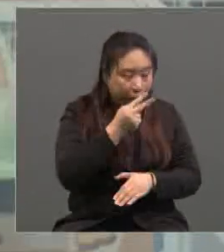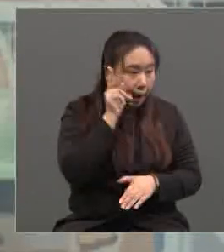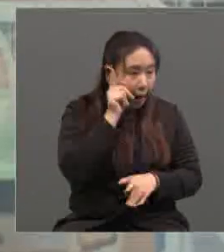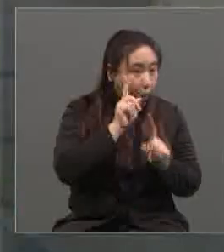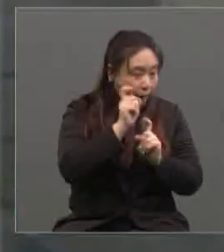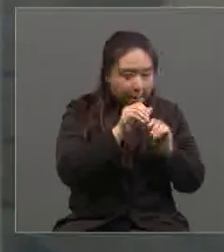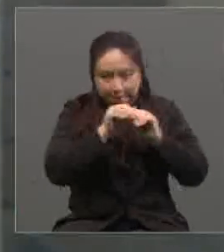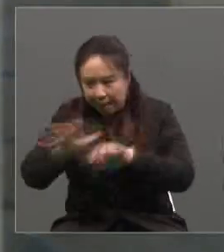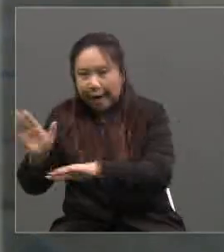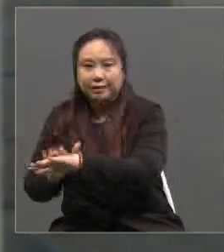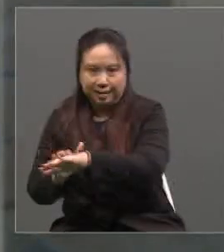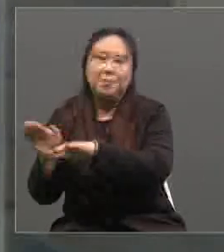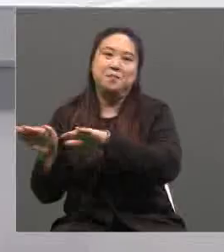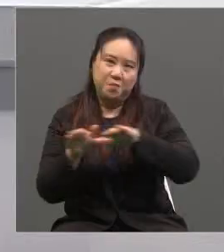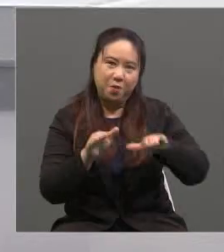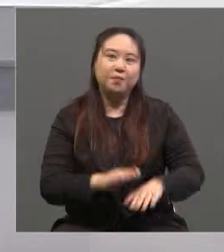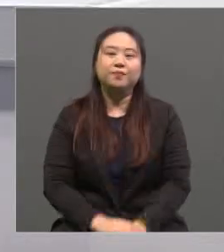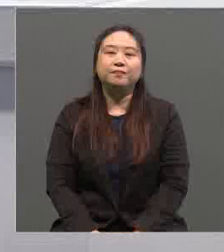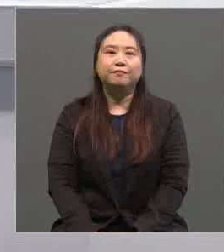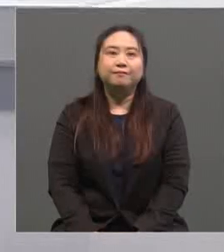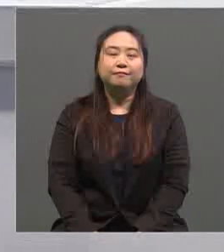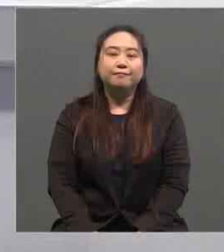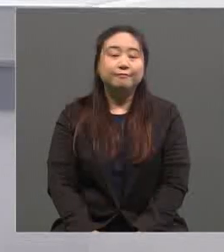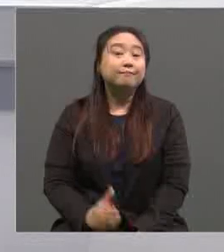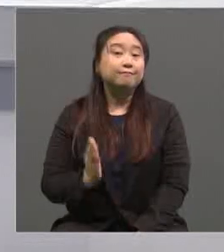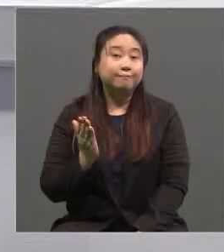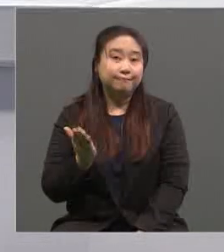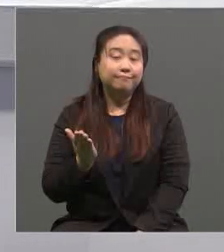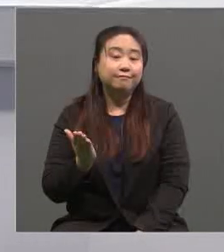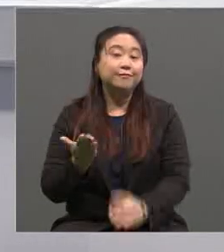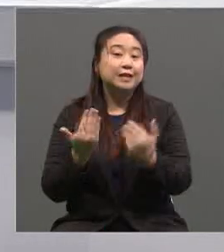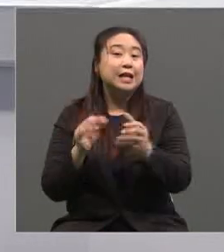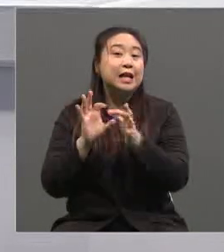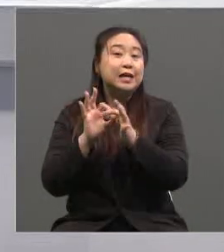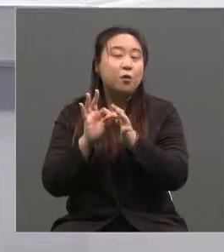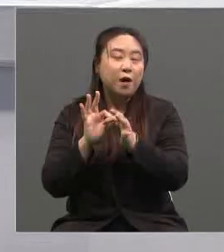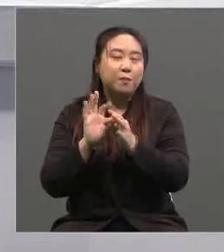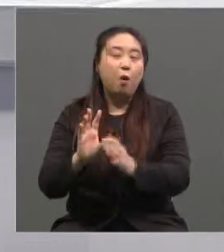ช่อ่ะนี่ก็เป็นในช่วงของเรื่องของ